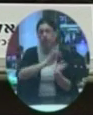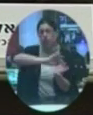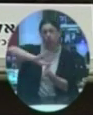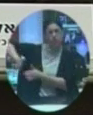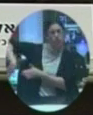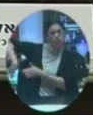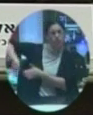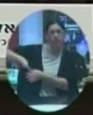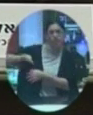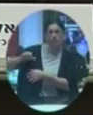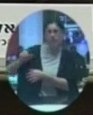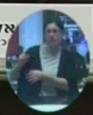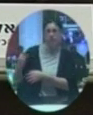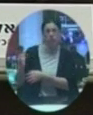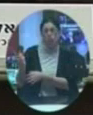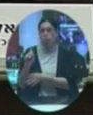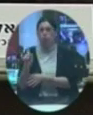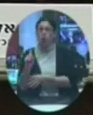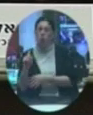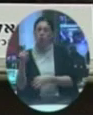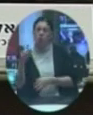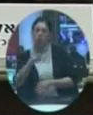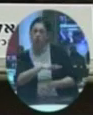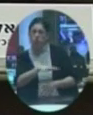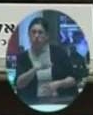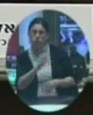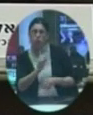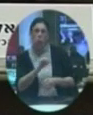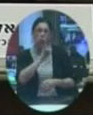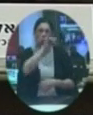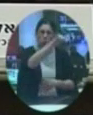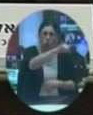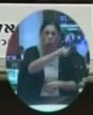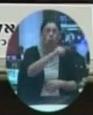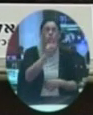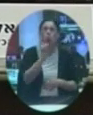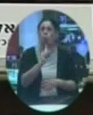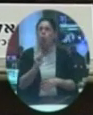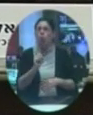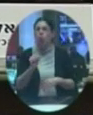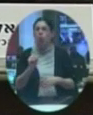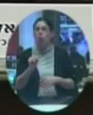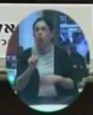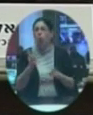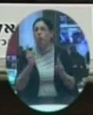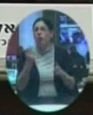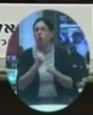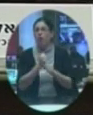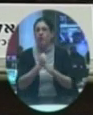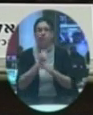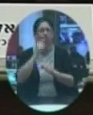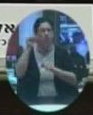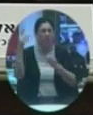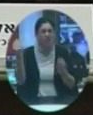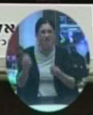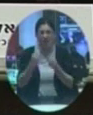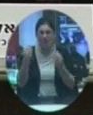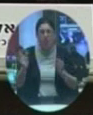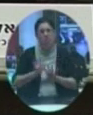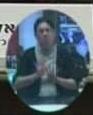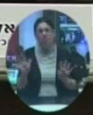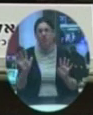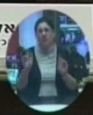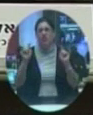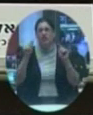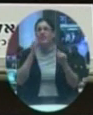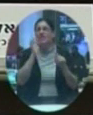הוא לא מבקר את טראמפ, הוא לא נוסע לסינגפור, הוא לא נוסע לשארם לעשות שיחות שלום. הוא הגיע לגיל